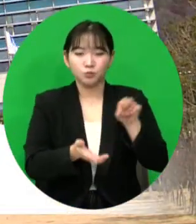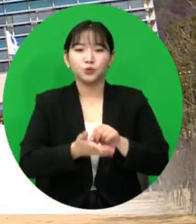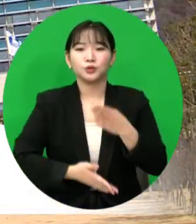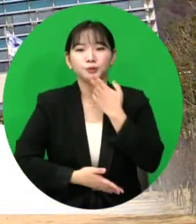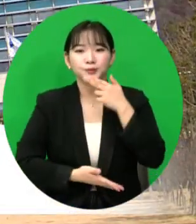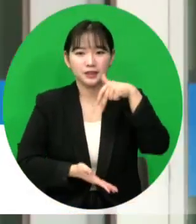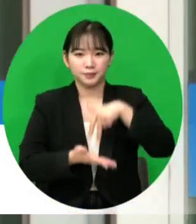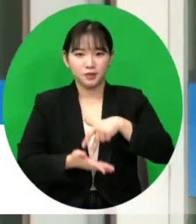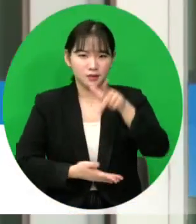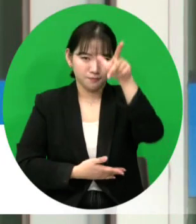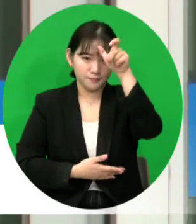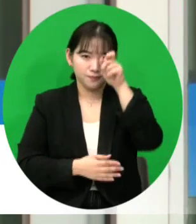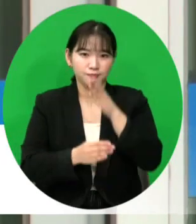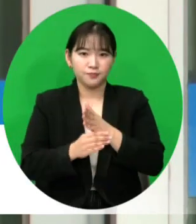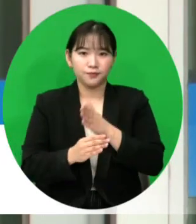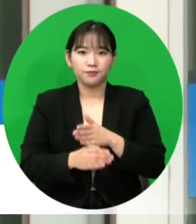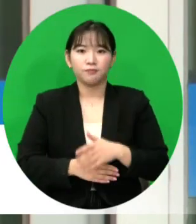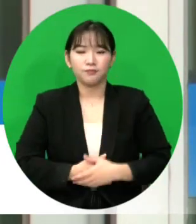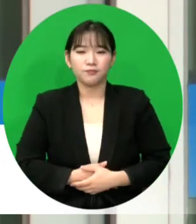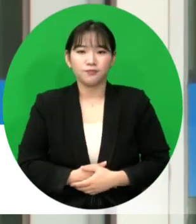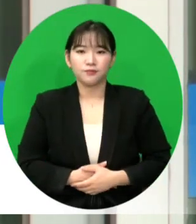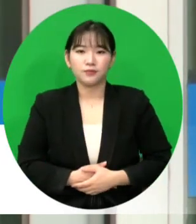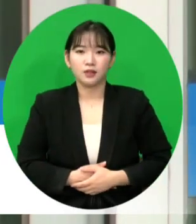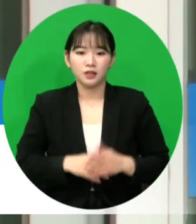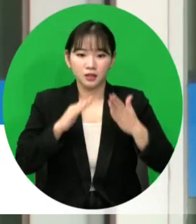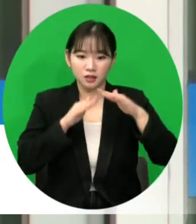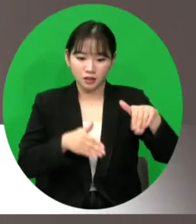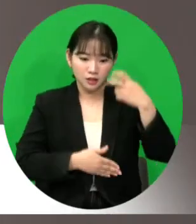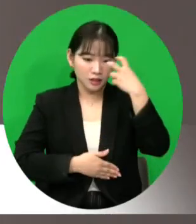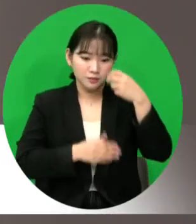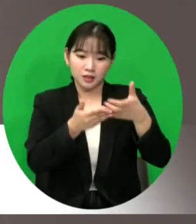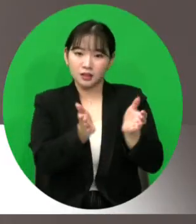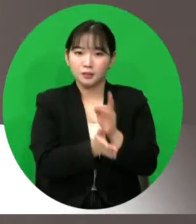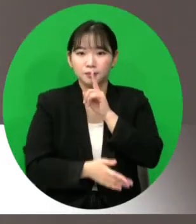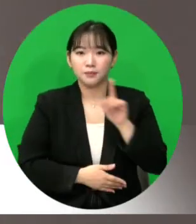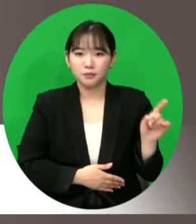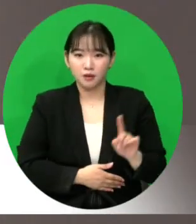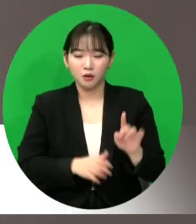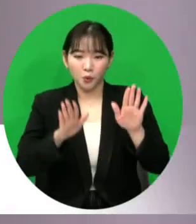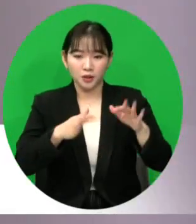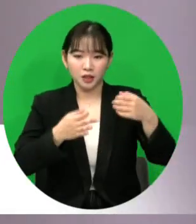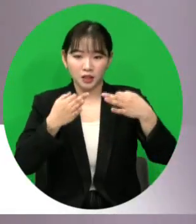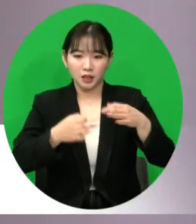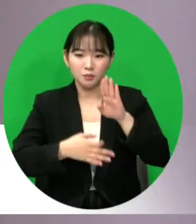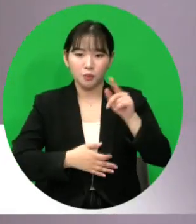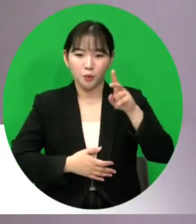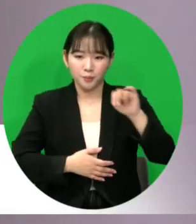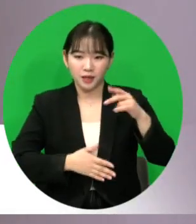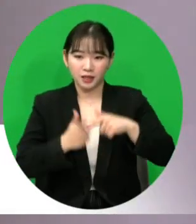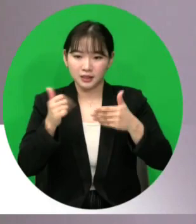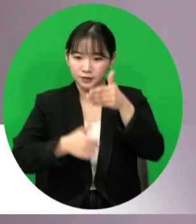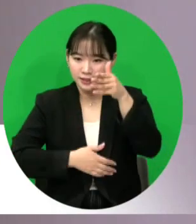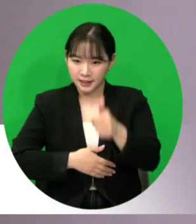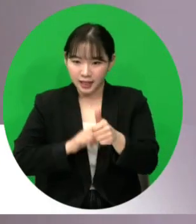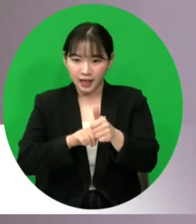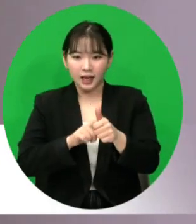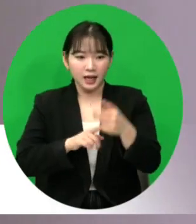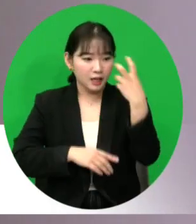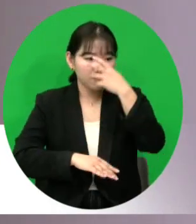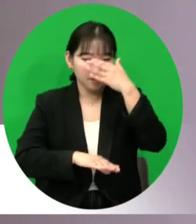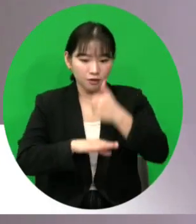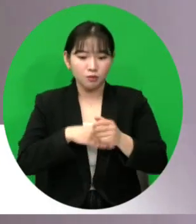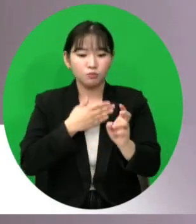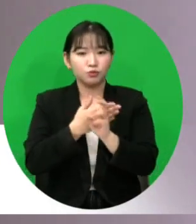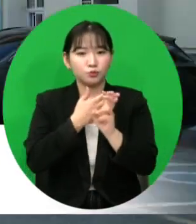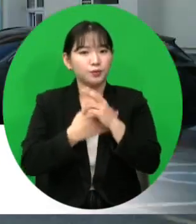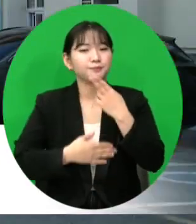없다는 입장을 고수하고 있습니다 전남도 감사관실은 오늘 김범이 강진군 의회 의장에게 감찰 결과